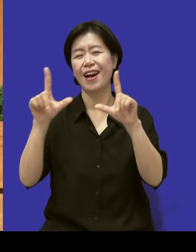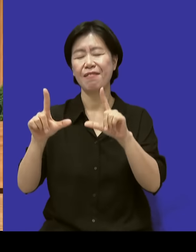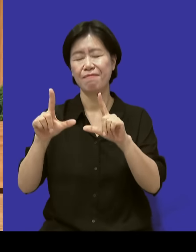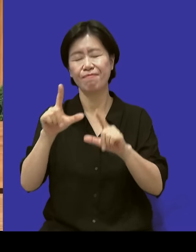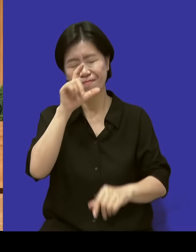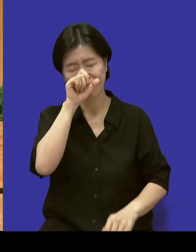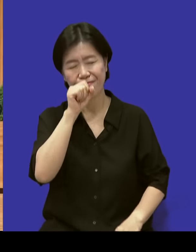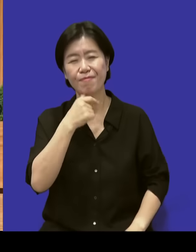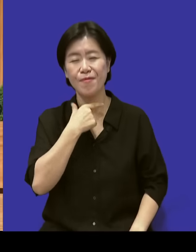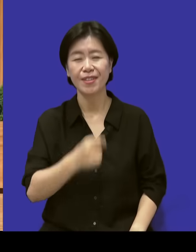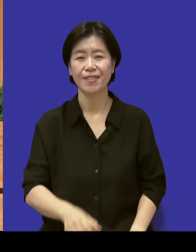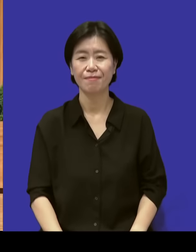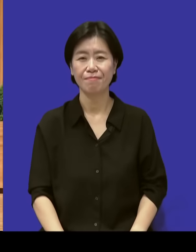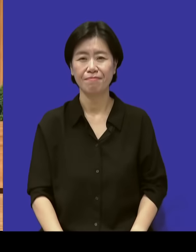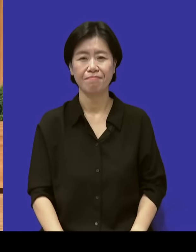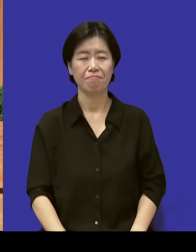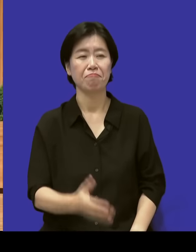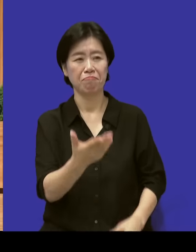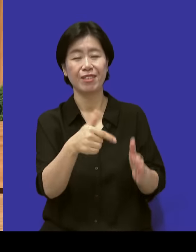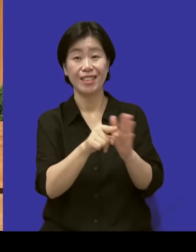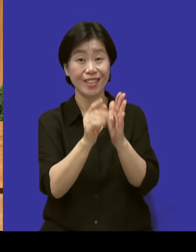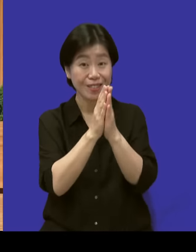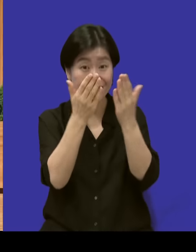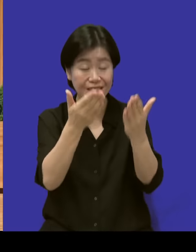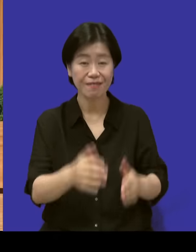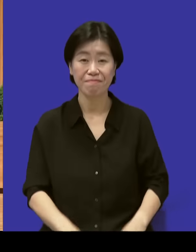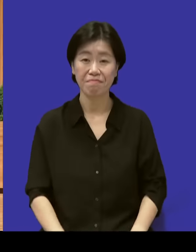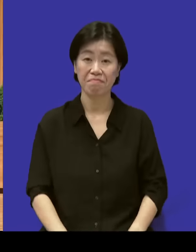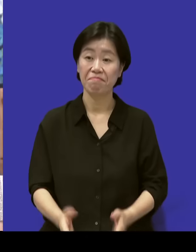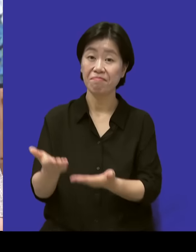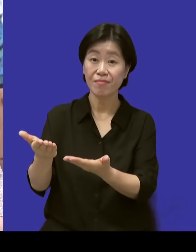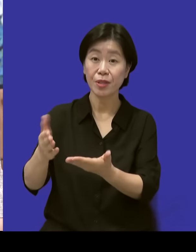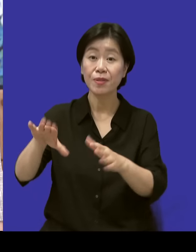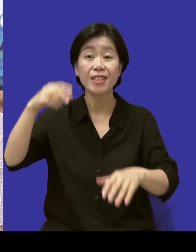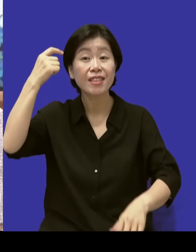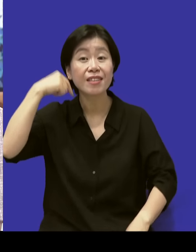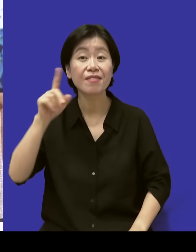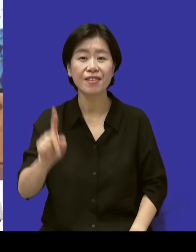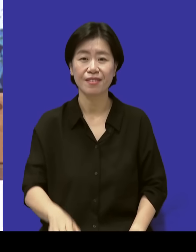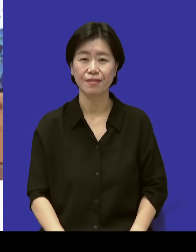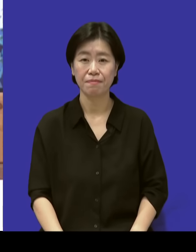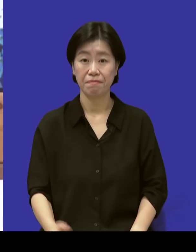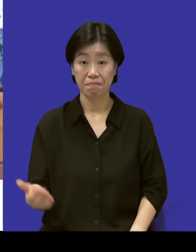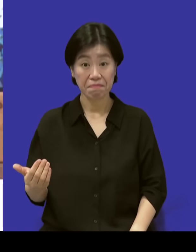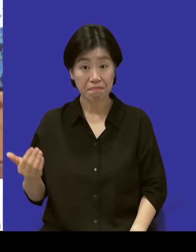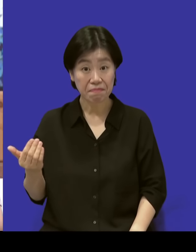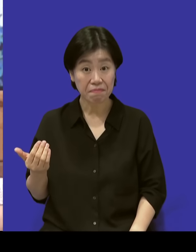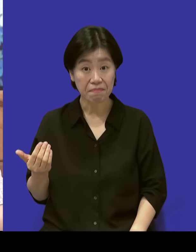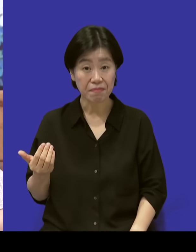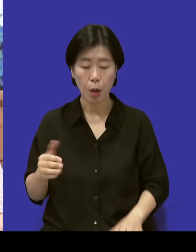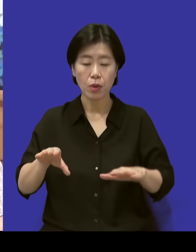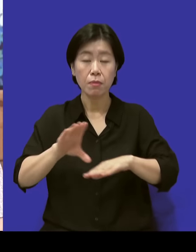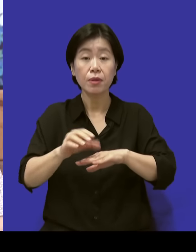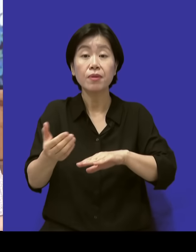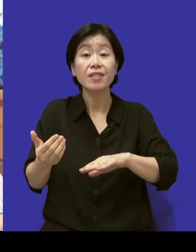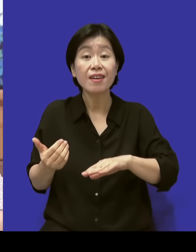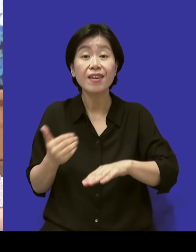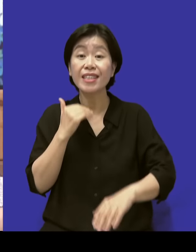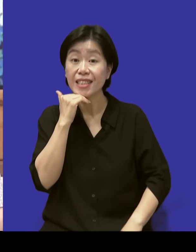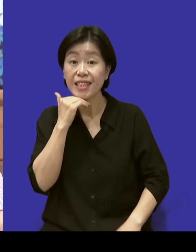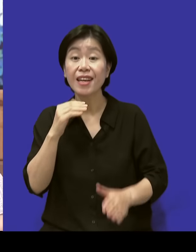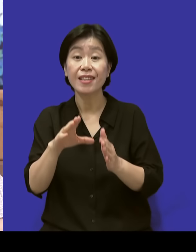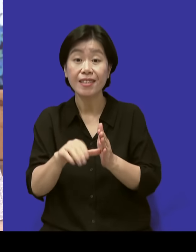네. 꼭 그런 삶을 사시길 저희도 기도하겠습니다. 네. 연일자매 오늘 어떻게 들으셨어요? 저는 사실 아까 그 대기실에서 네. 들어오기